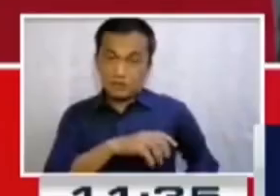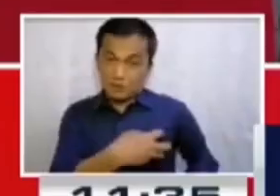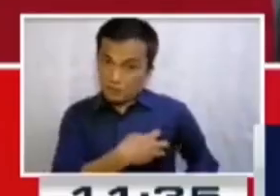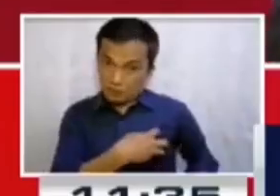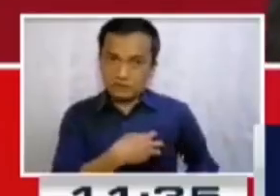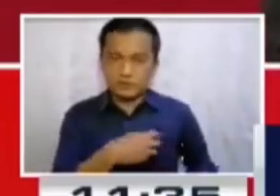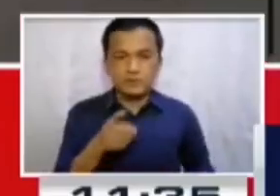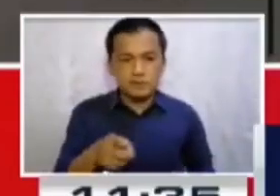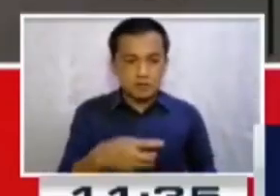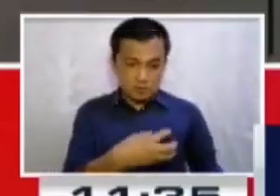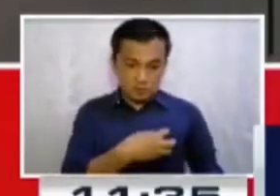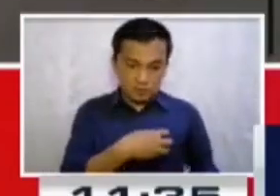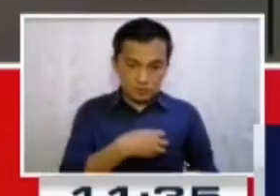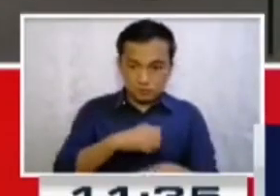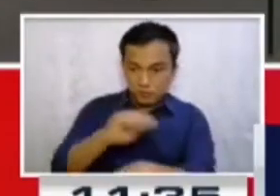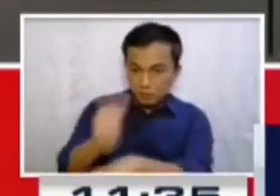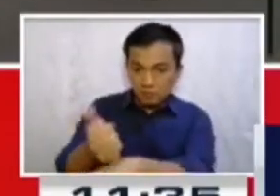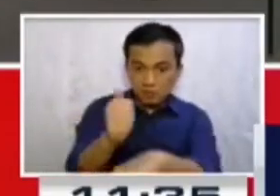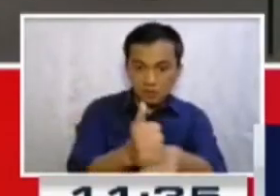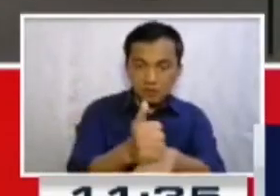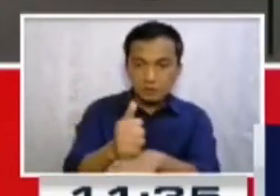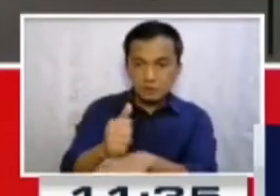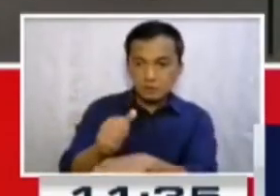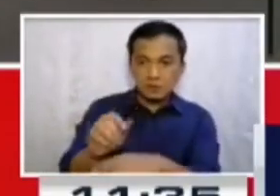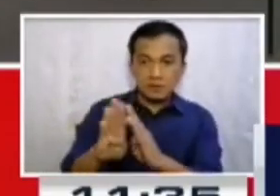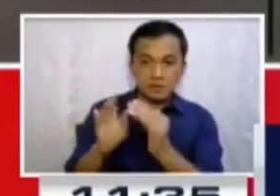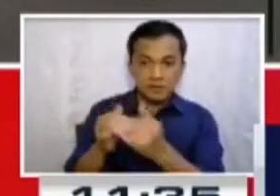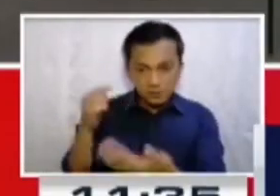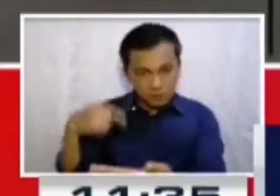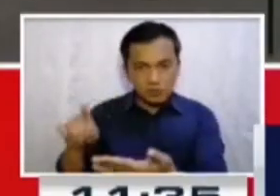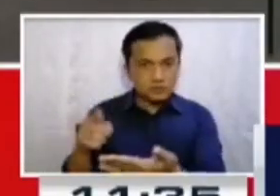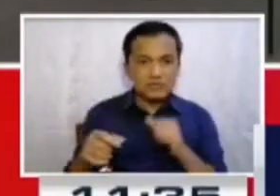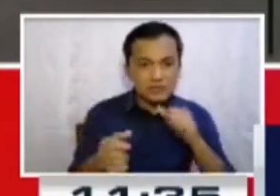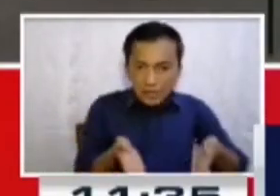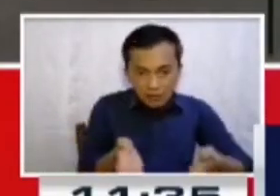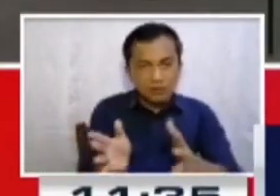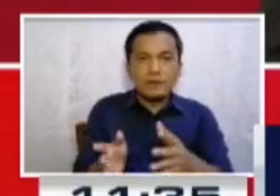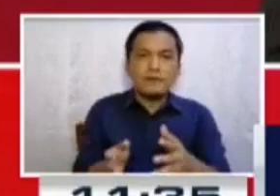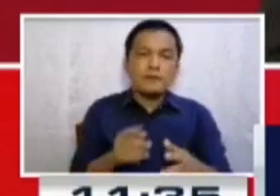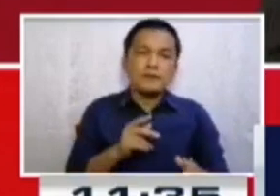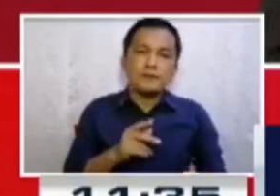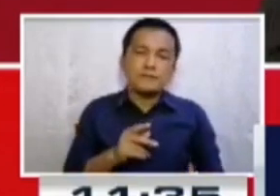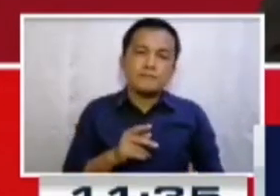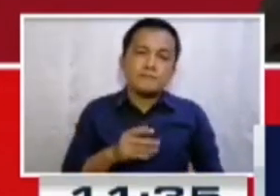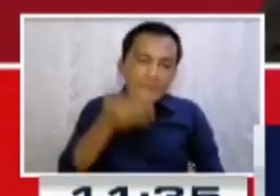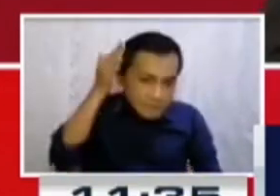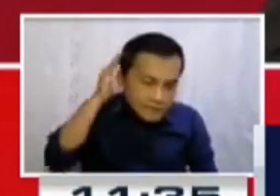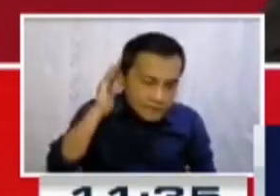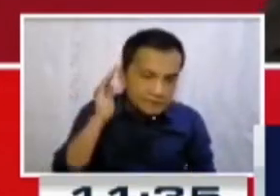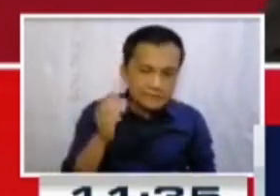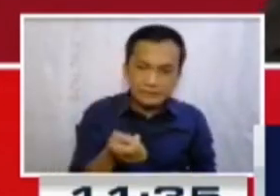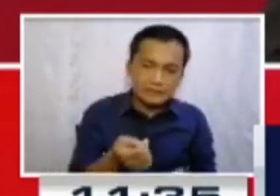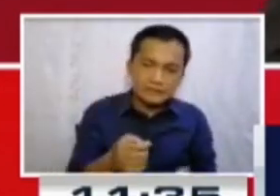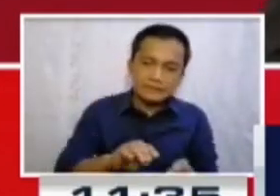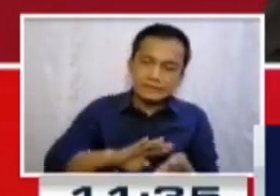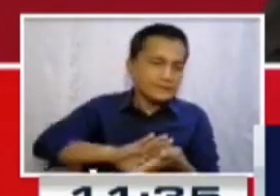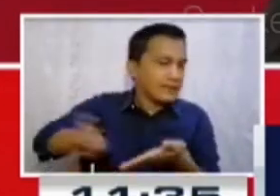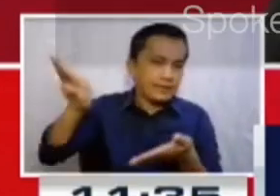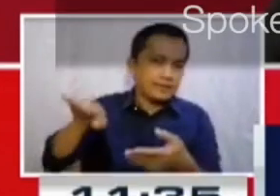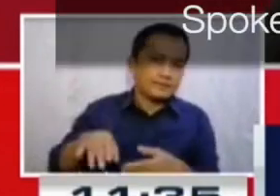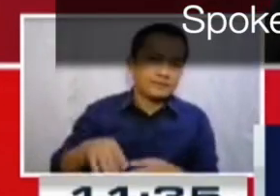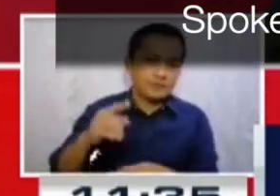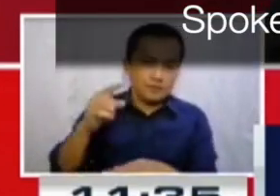Tama po yung sinabi ni General Eleazar. Ang dami po ng ating mga kababayan ay nag-iisip na umuwi sa kanilang mga